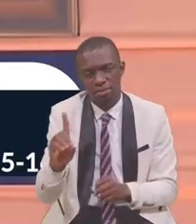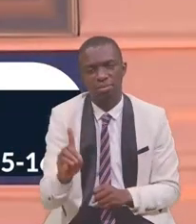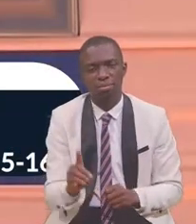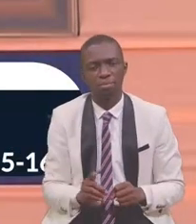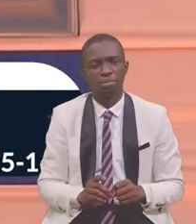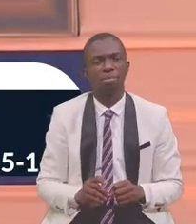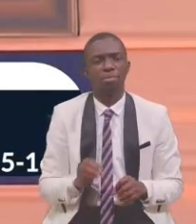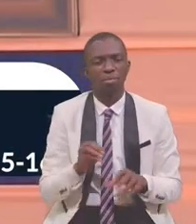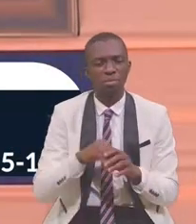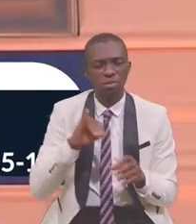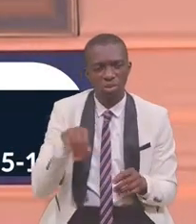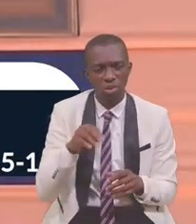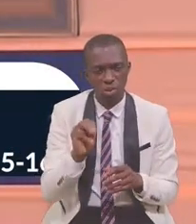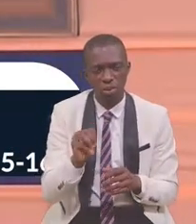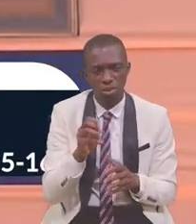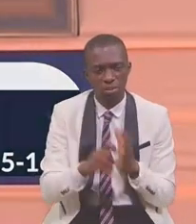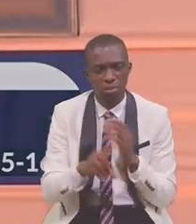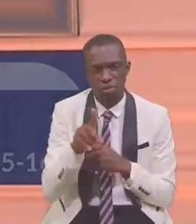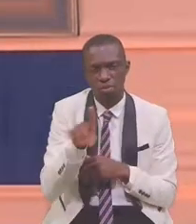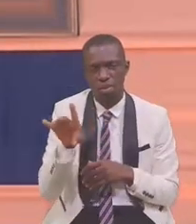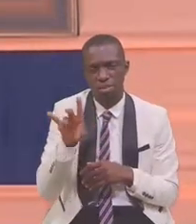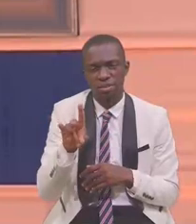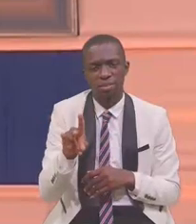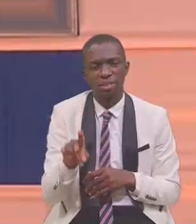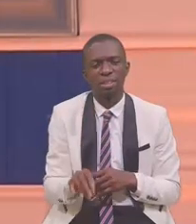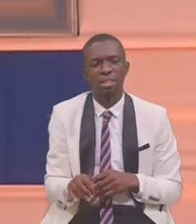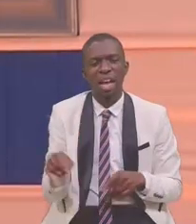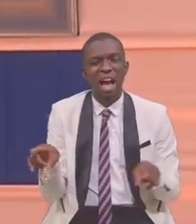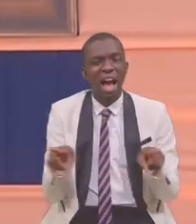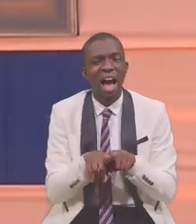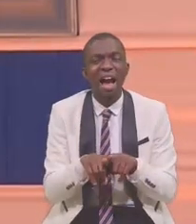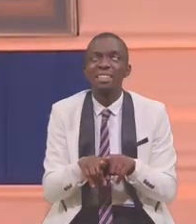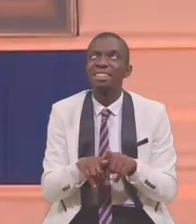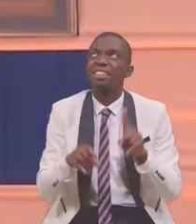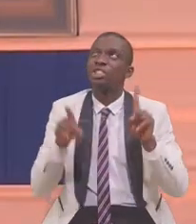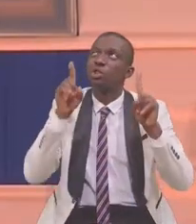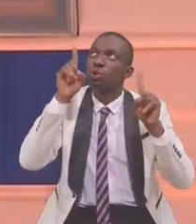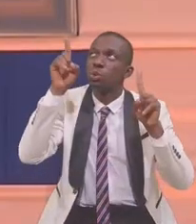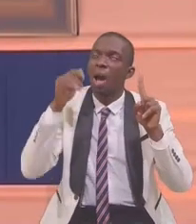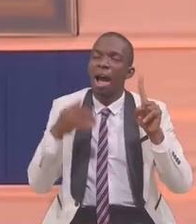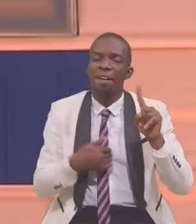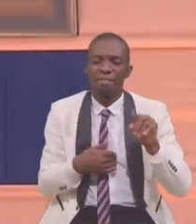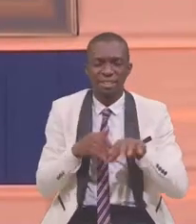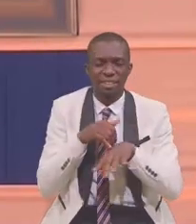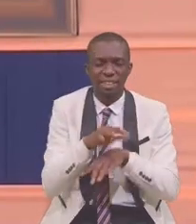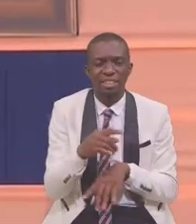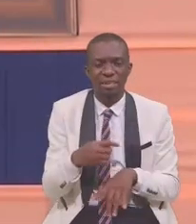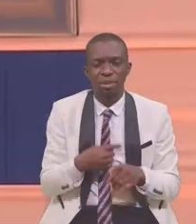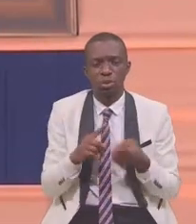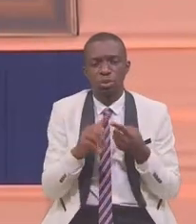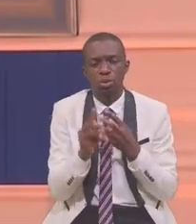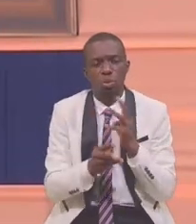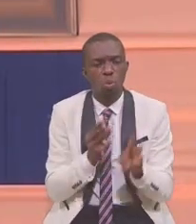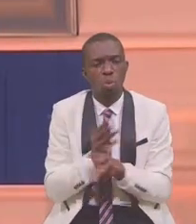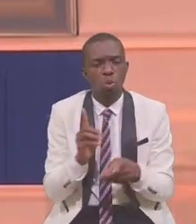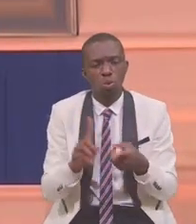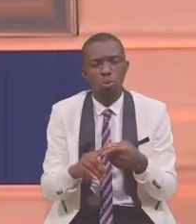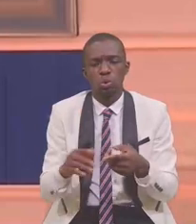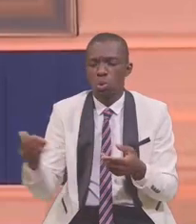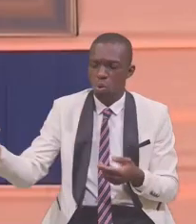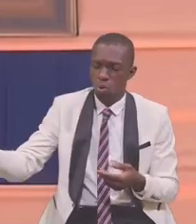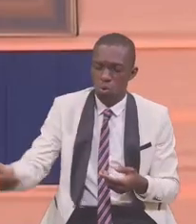dit, verset 18 ici, « Comme tu m'as envoyé dans le monde, d'appeler les pécheurs dans le monde à la